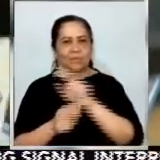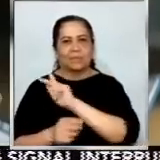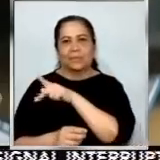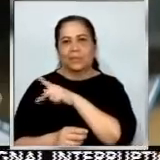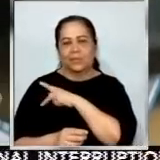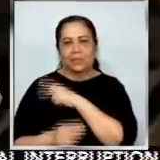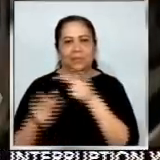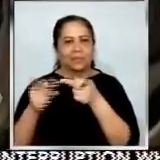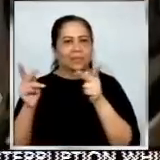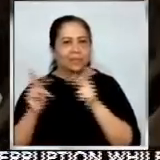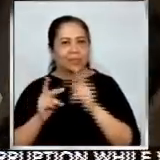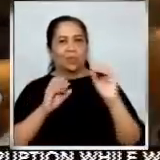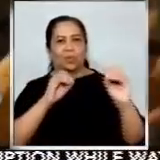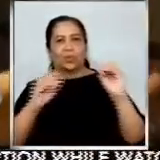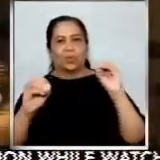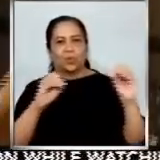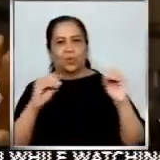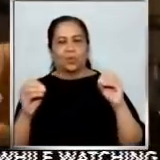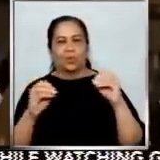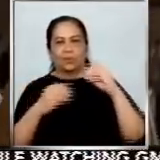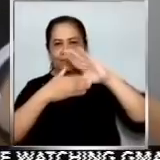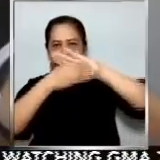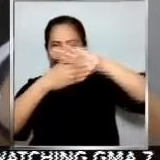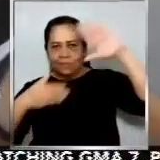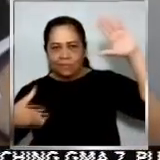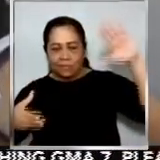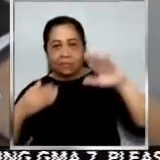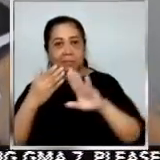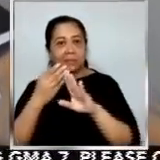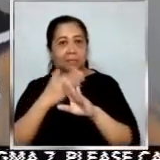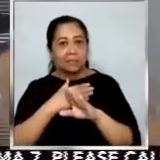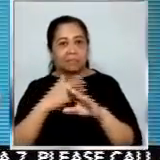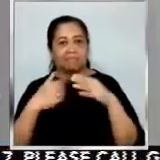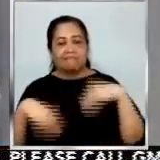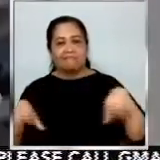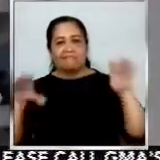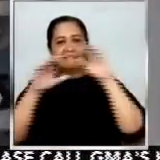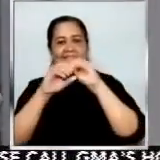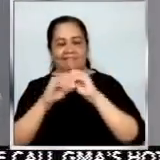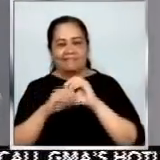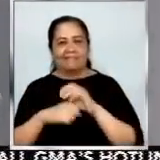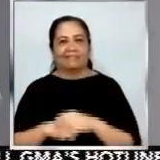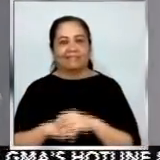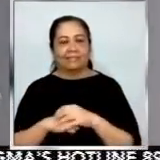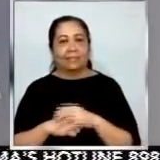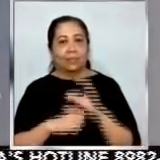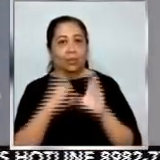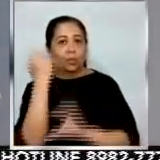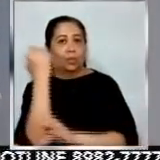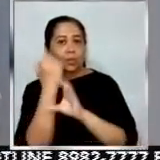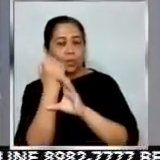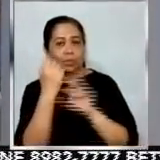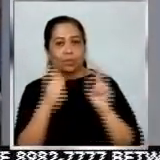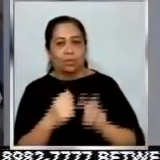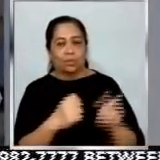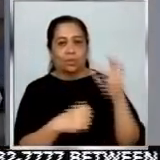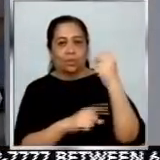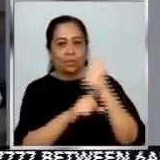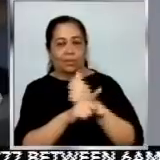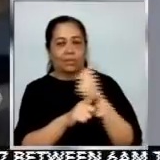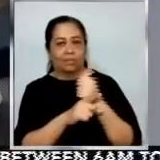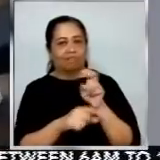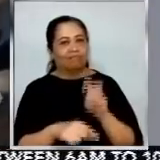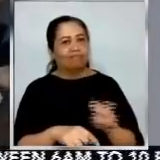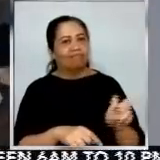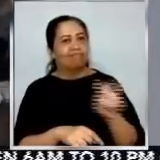sa kani-kanilang video vlogs bago sila na maalam sa mga ito. Sa condo tour ni Rhian noong Agosto, inilibot niya ang